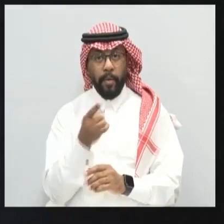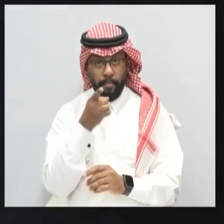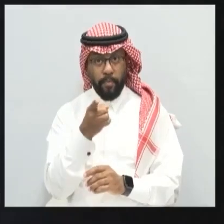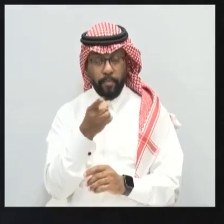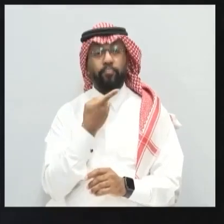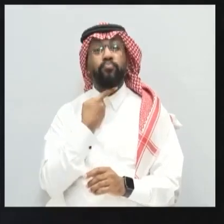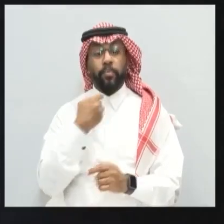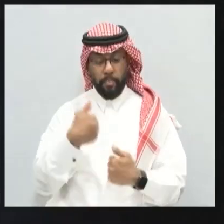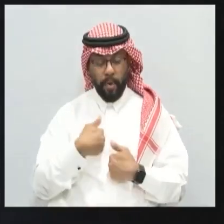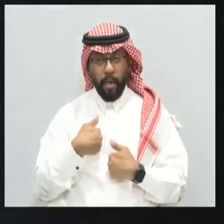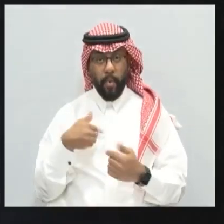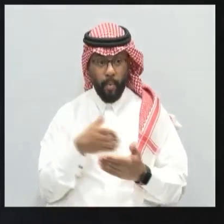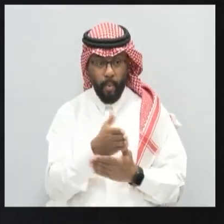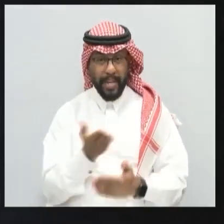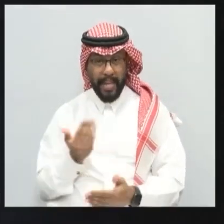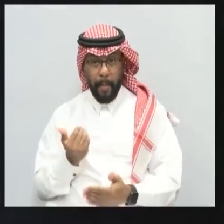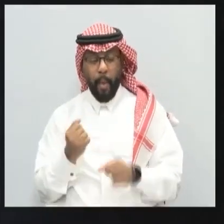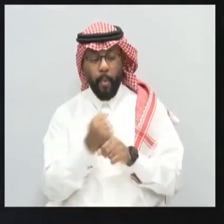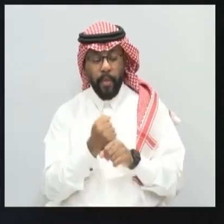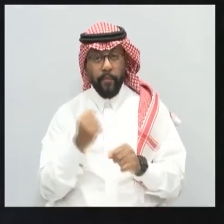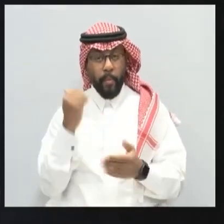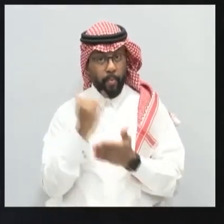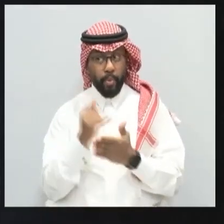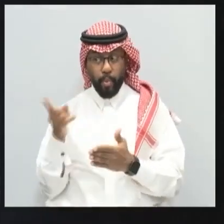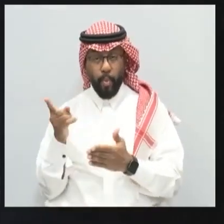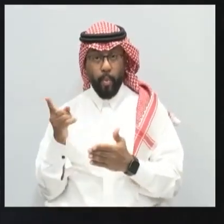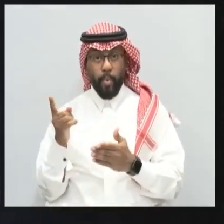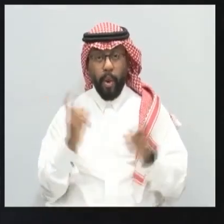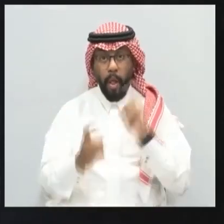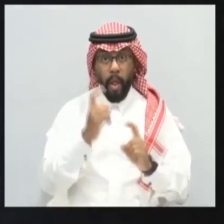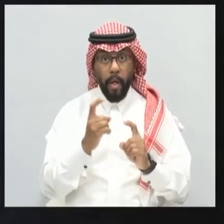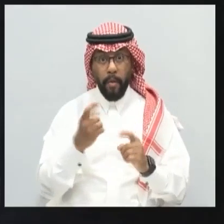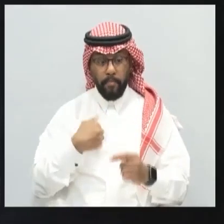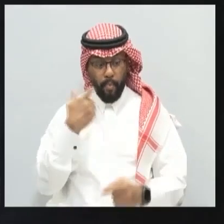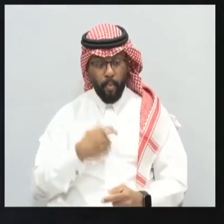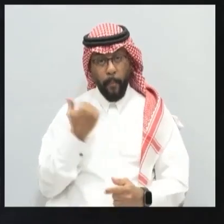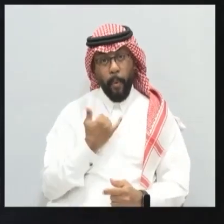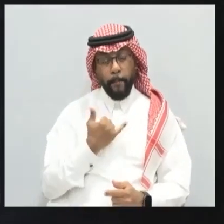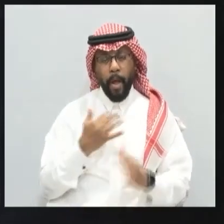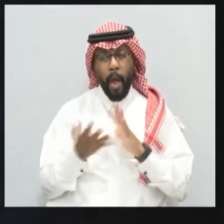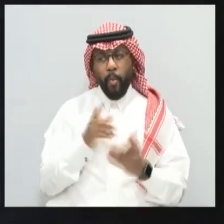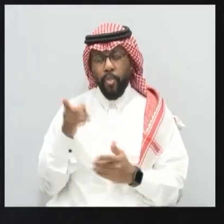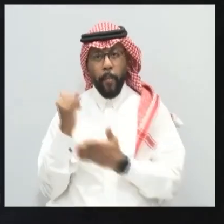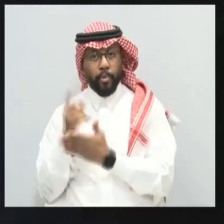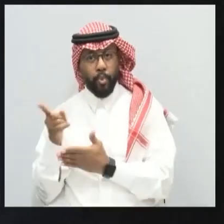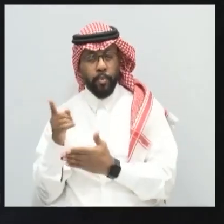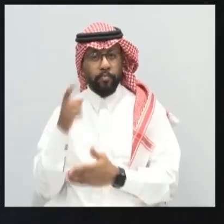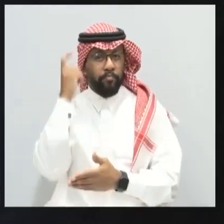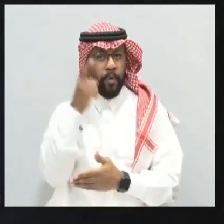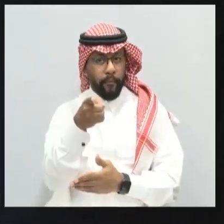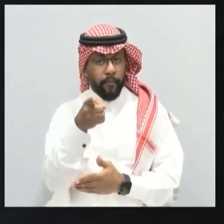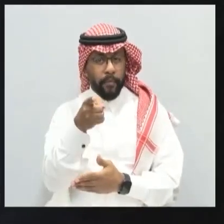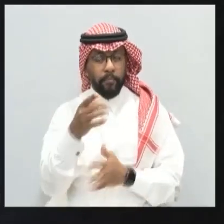لك انت كمتقدم الوظيفه ام مهمه لصاحب العمل فكر في الاجابه على هذا